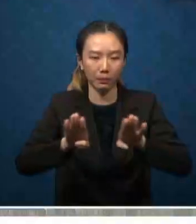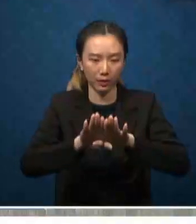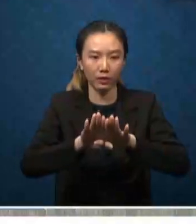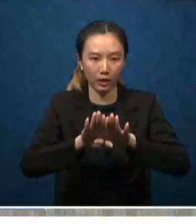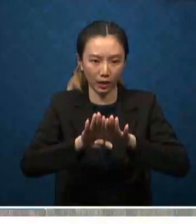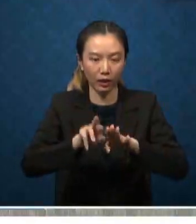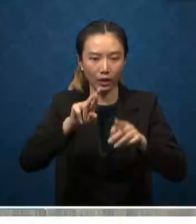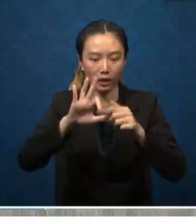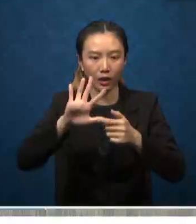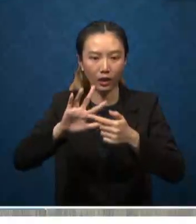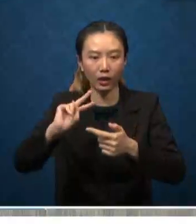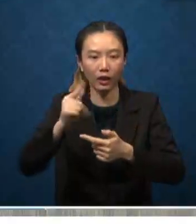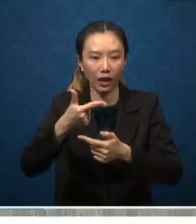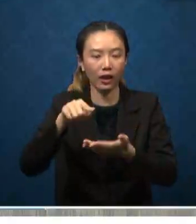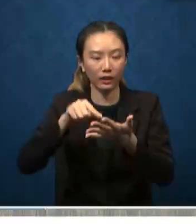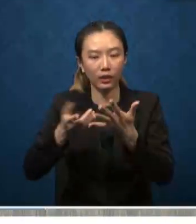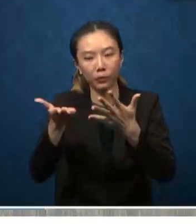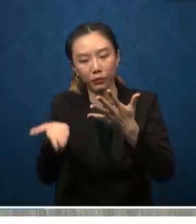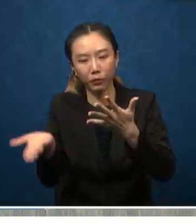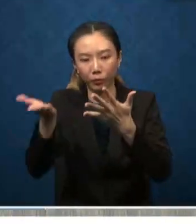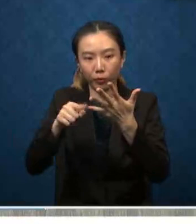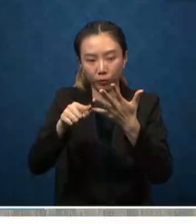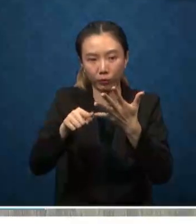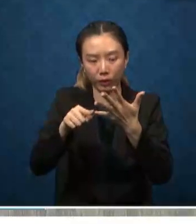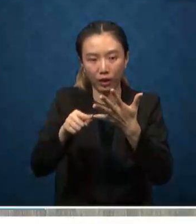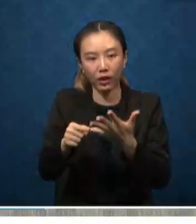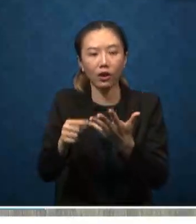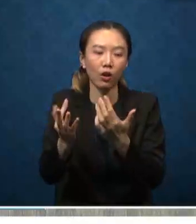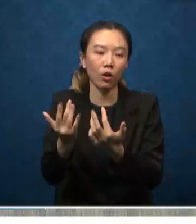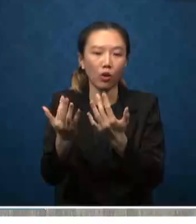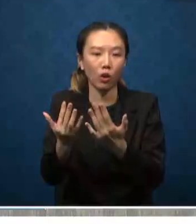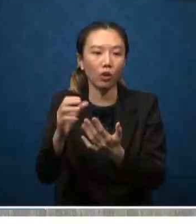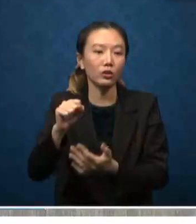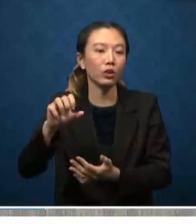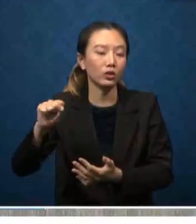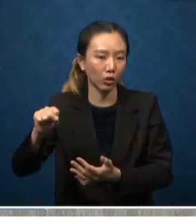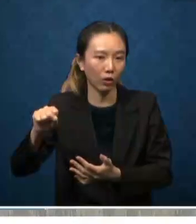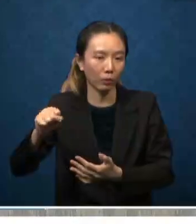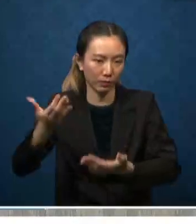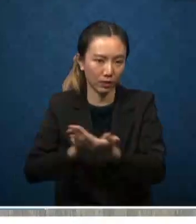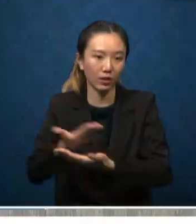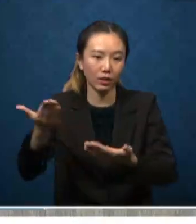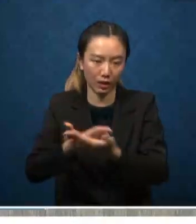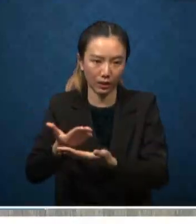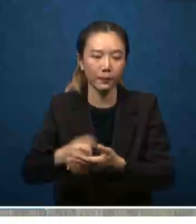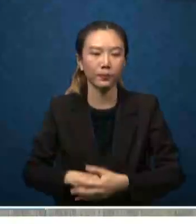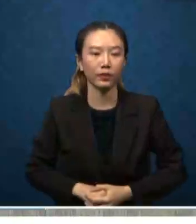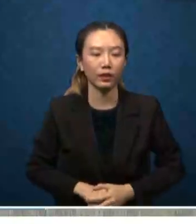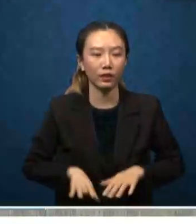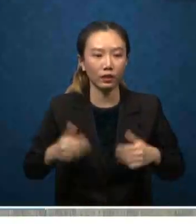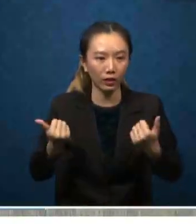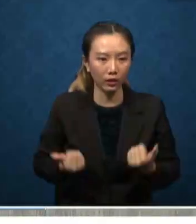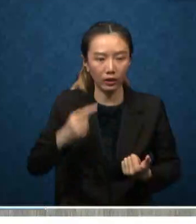ราชบัญญัติดังกล่าวจึงค้างการพิจารณาของสภาผู้แทนราษฎรทั้งนี้ประเทศไ